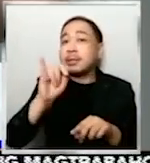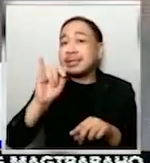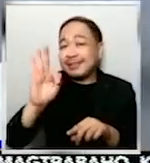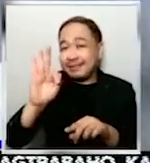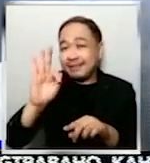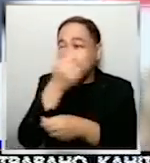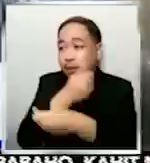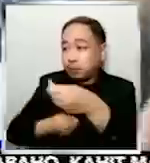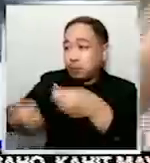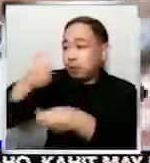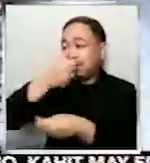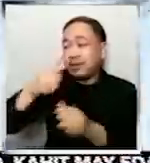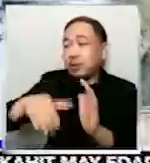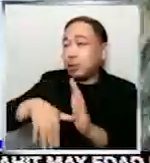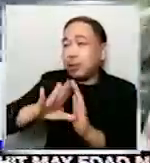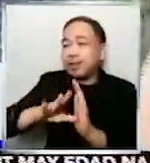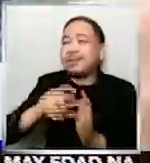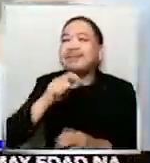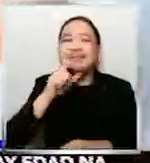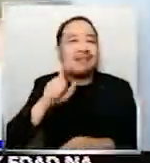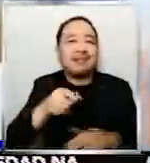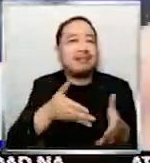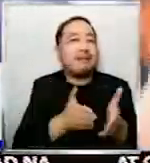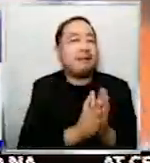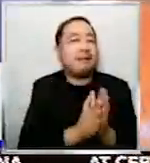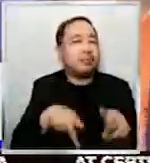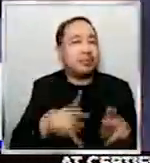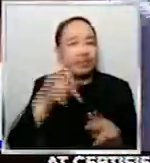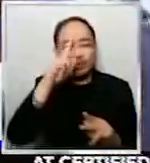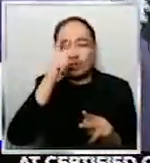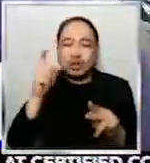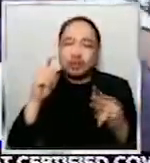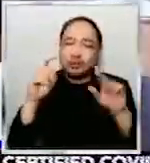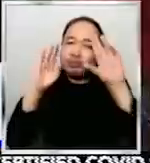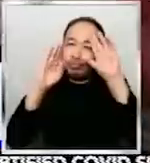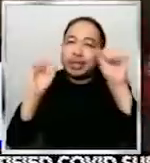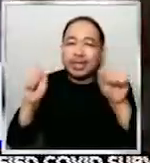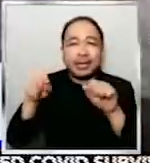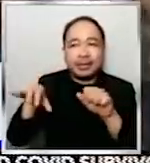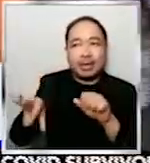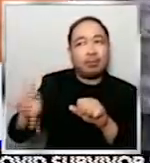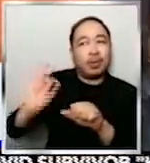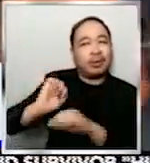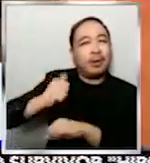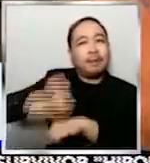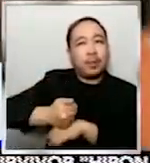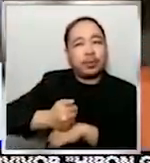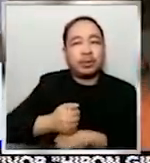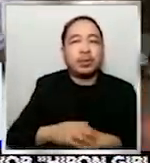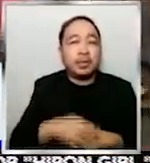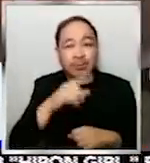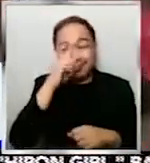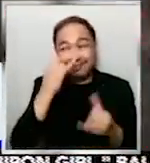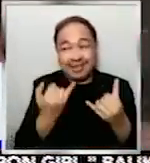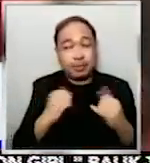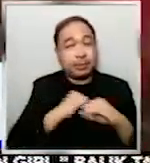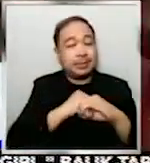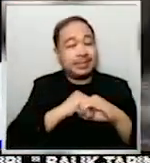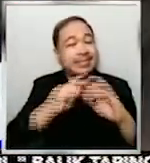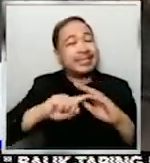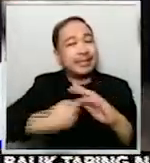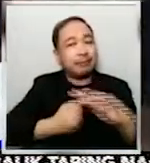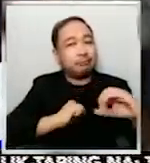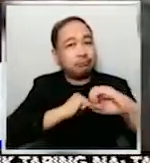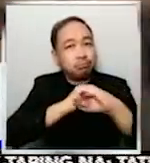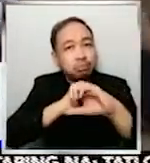ng Pangulo. Dahil simula na ng kampanya ng national candidates sa February 8, paalala ng COMELEC sa mga kandidato,